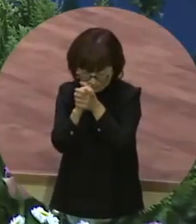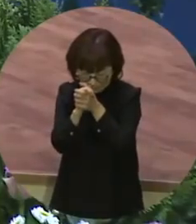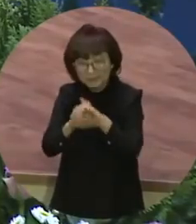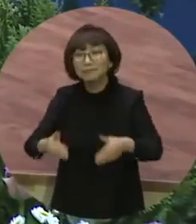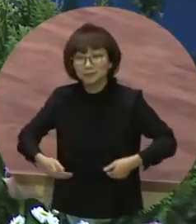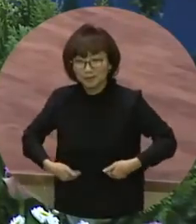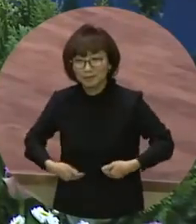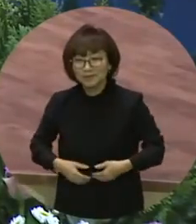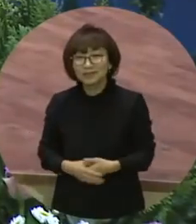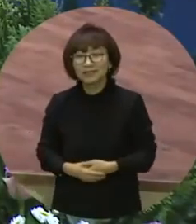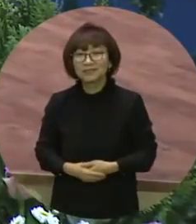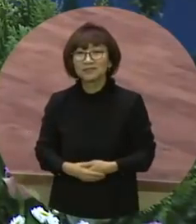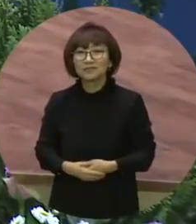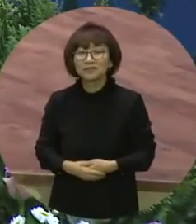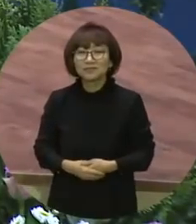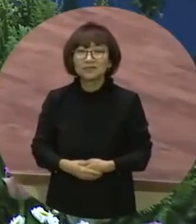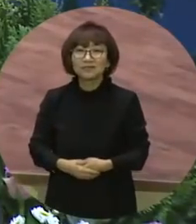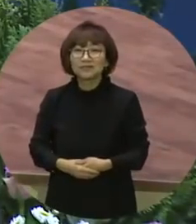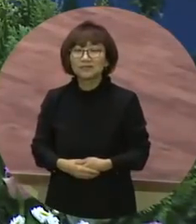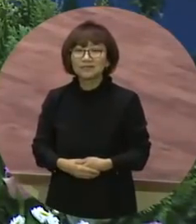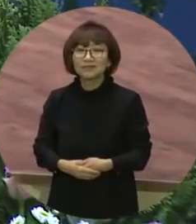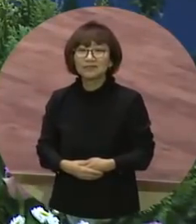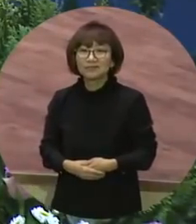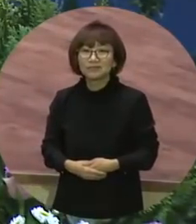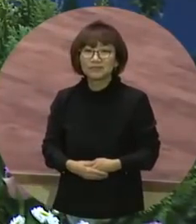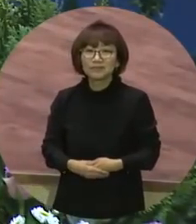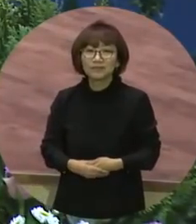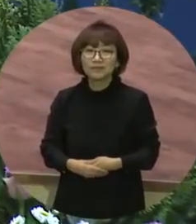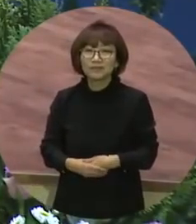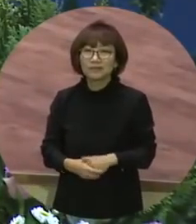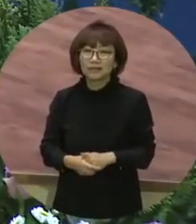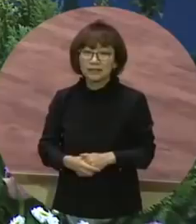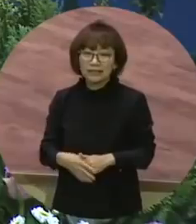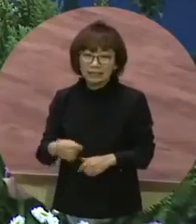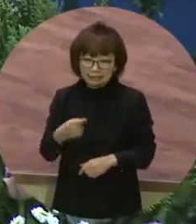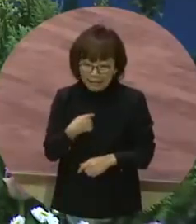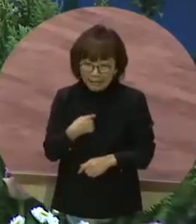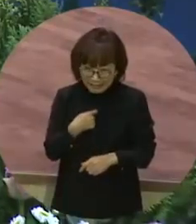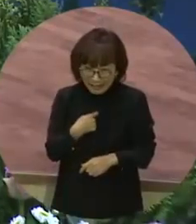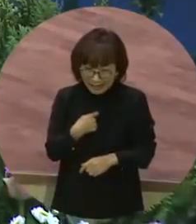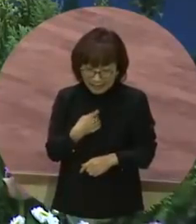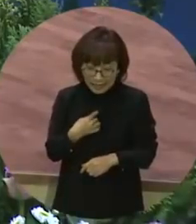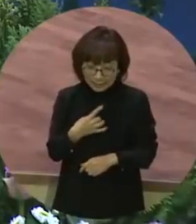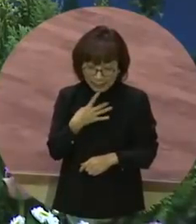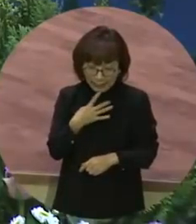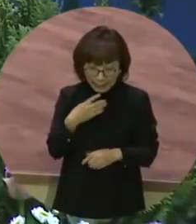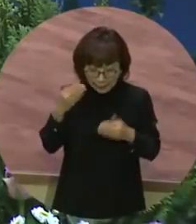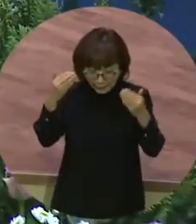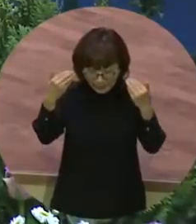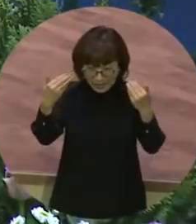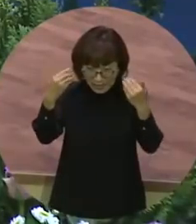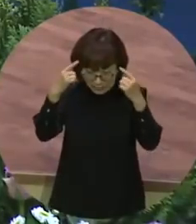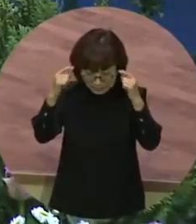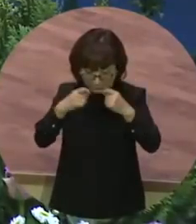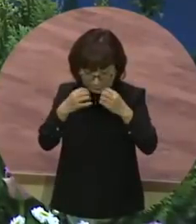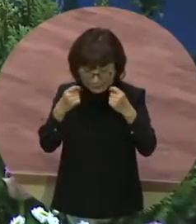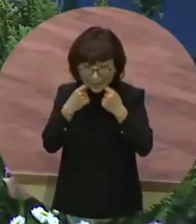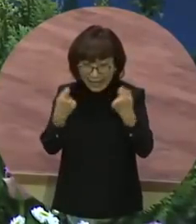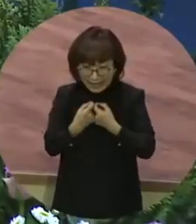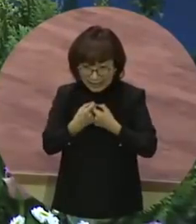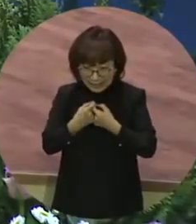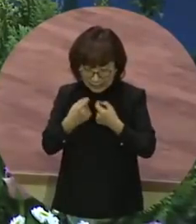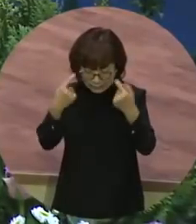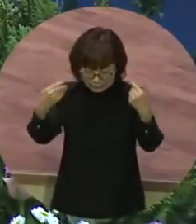그 하나님 앞에 이렇게 이제는 정말로 나를 빠져나 나를 넘었어. 지금 우상